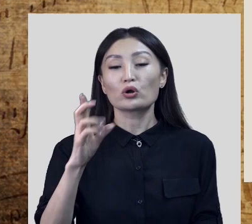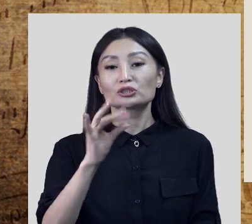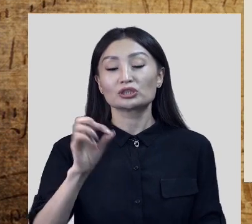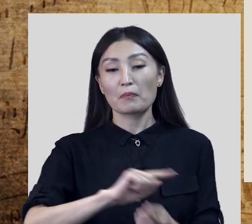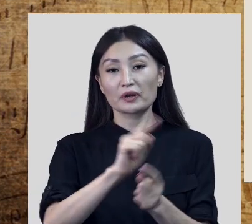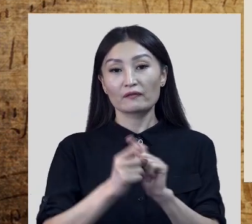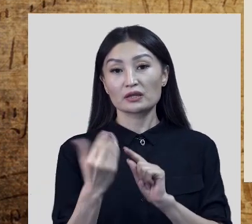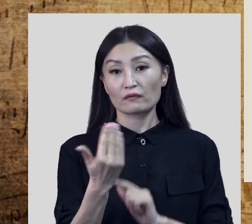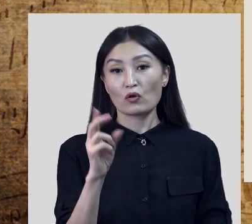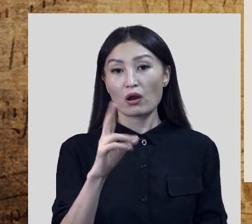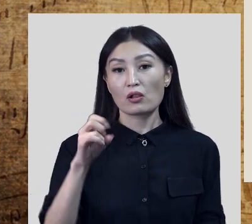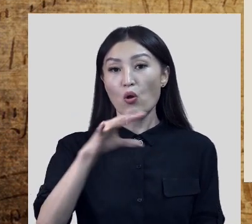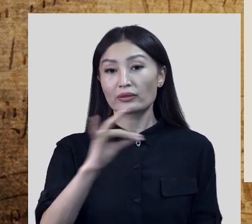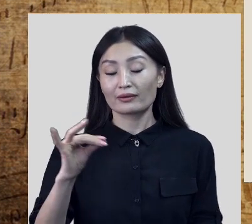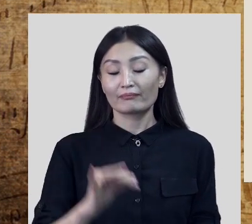колонию